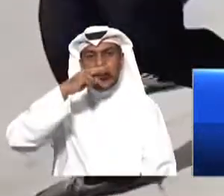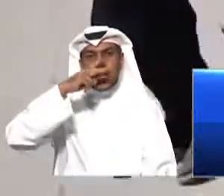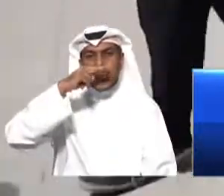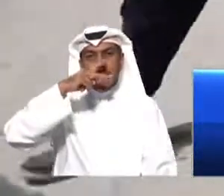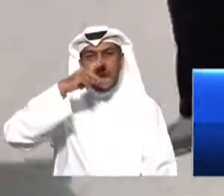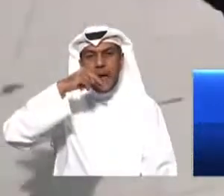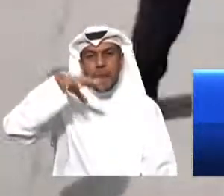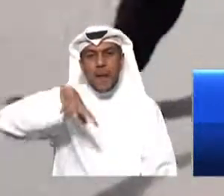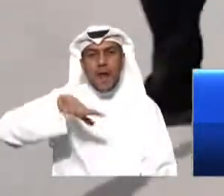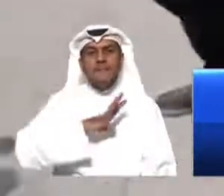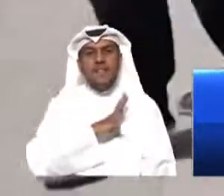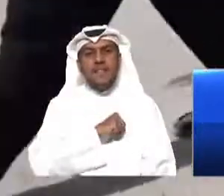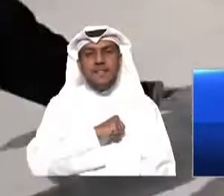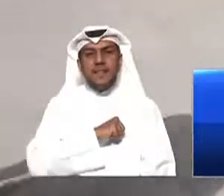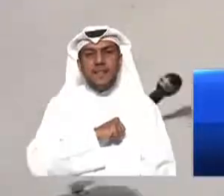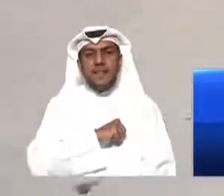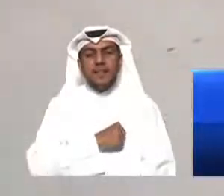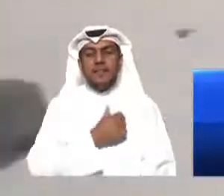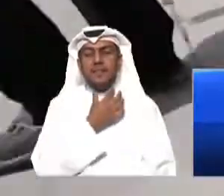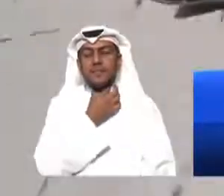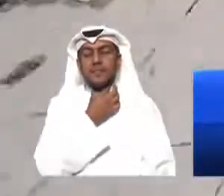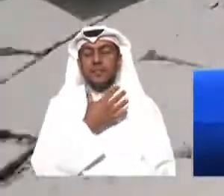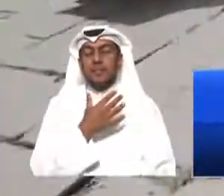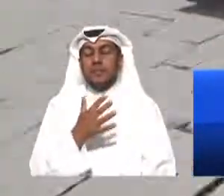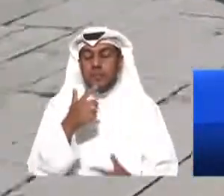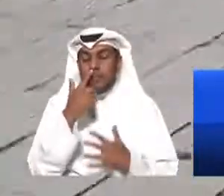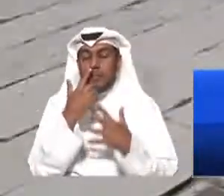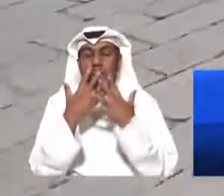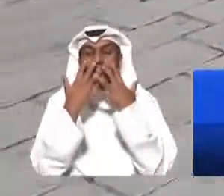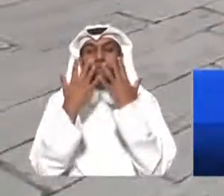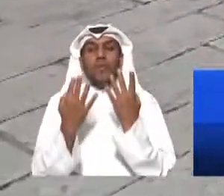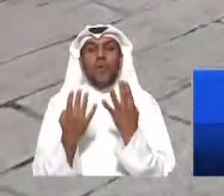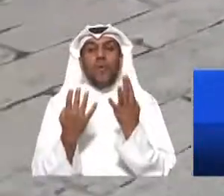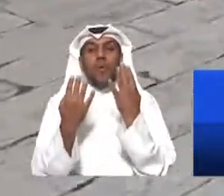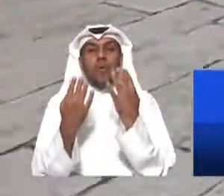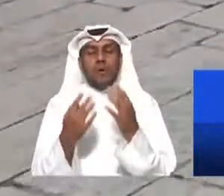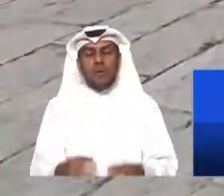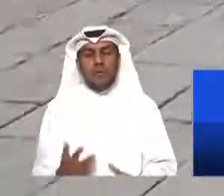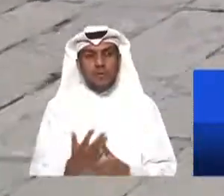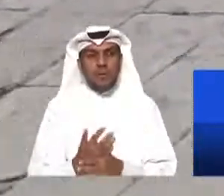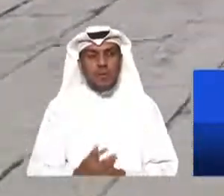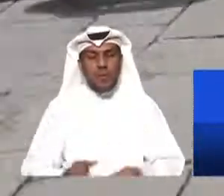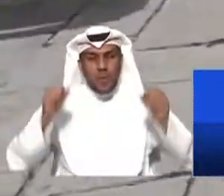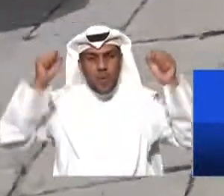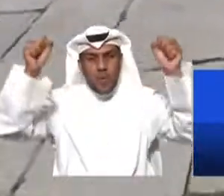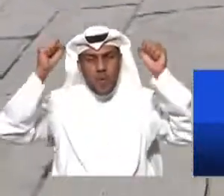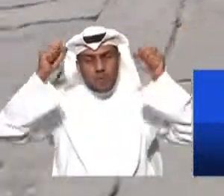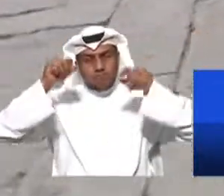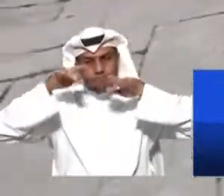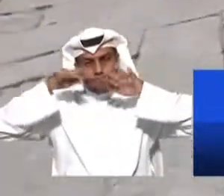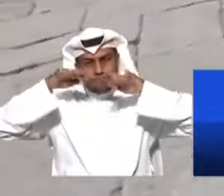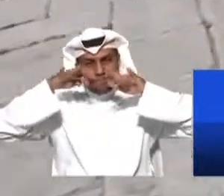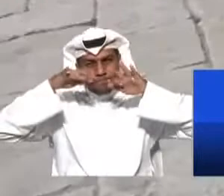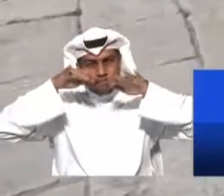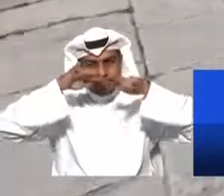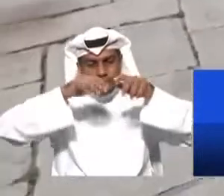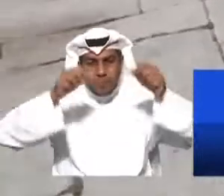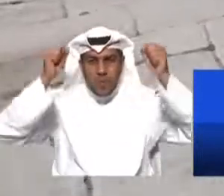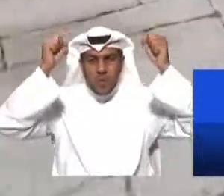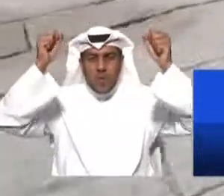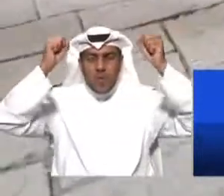من الفلسطينيين بالاختناق خلال مواجهات في مسيرات خرجت في قرية نعلين، وأطلق جيش